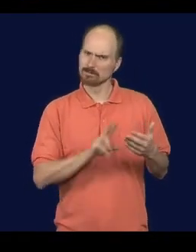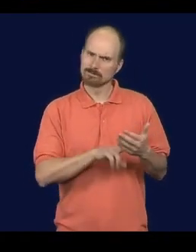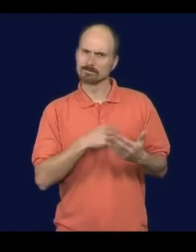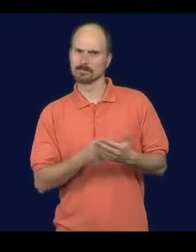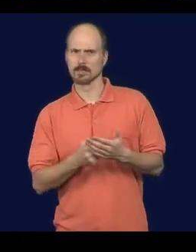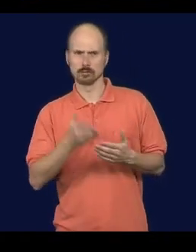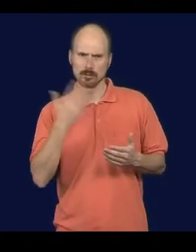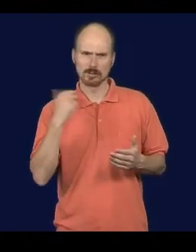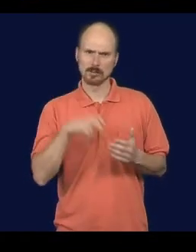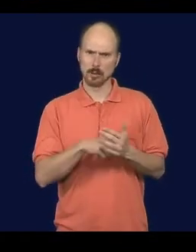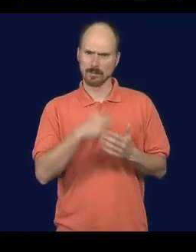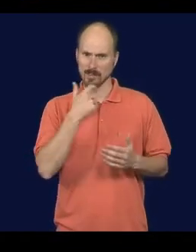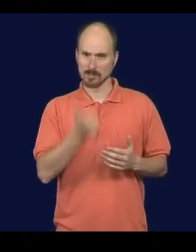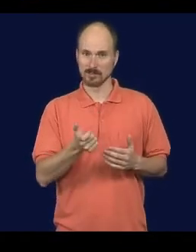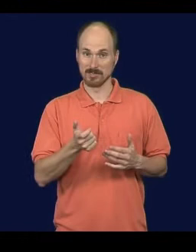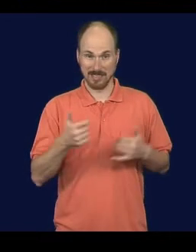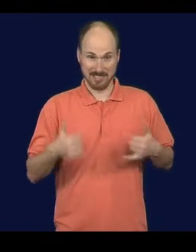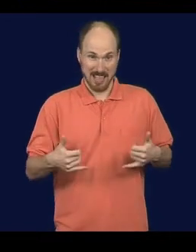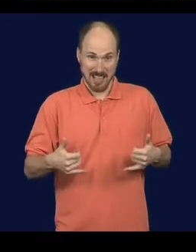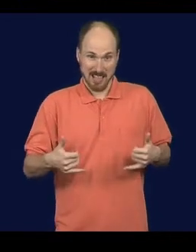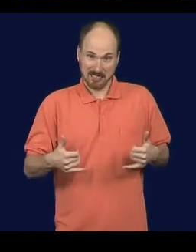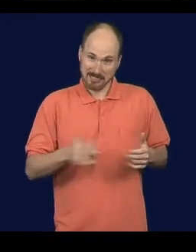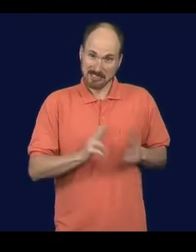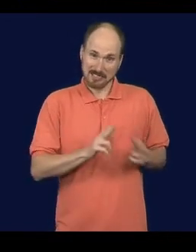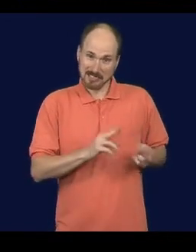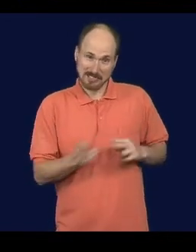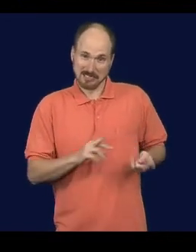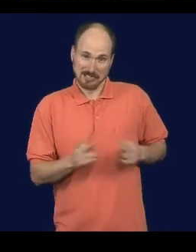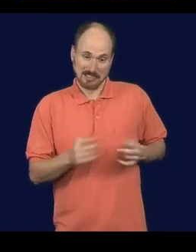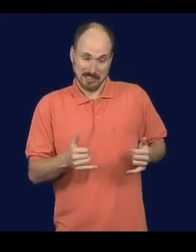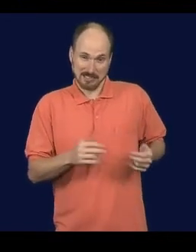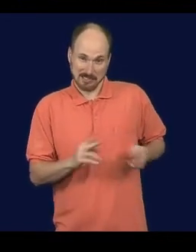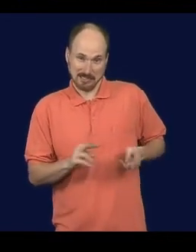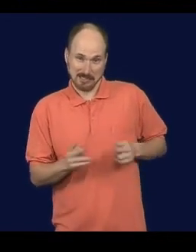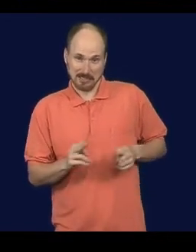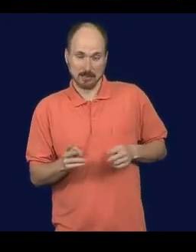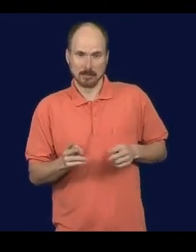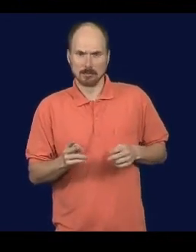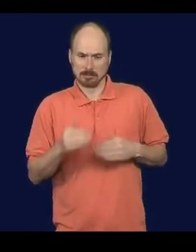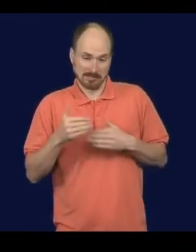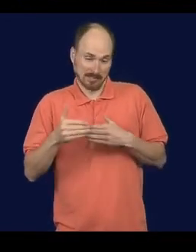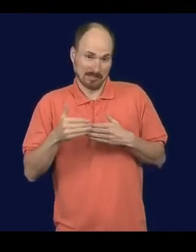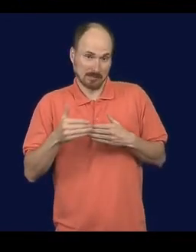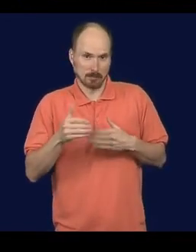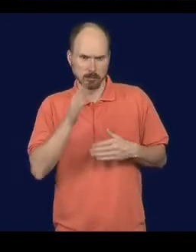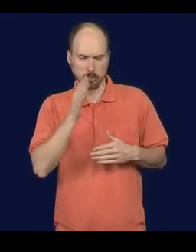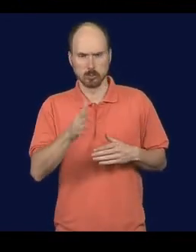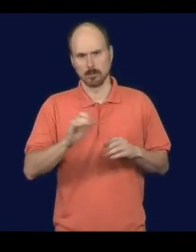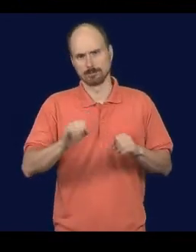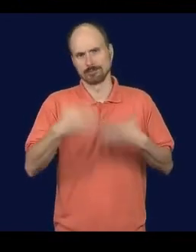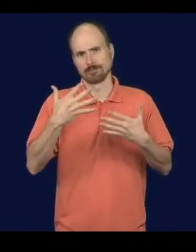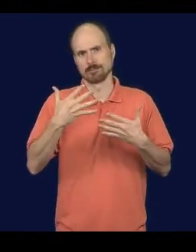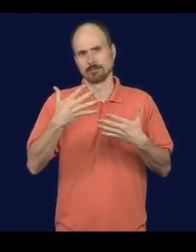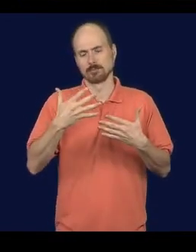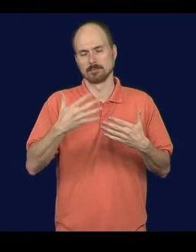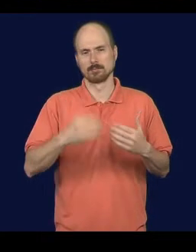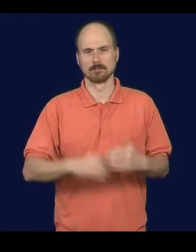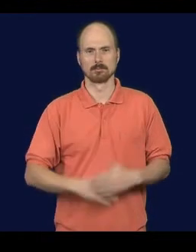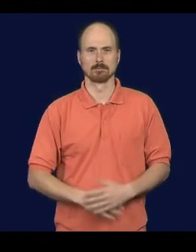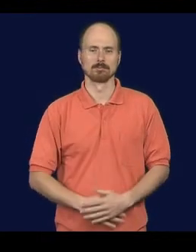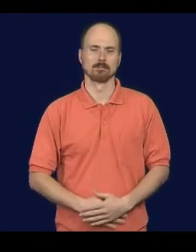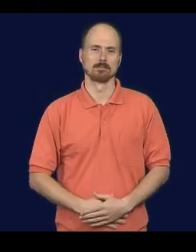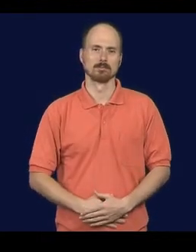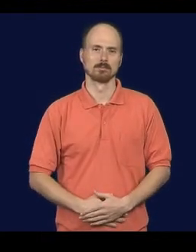Bojím se, že se mi osvobodil jenom zdá, říká propuštěná Češka. Jo, takže tady máme seznam